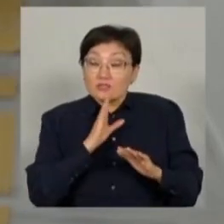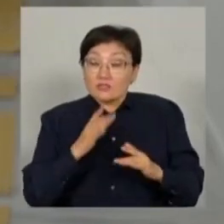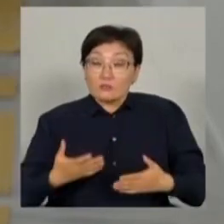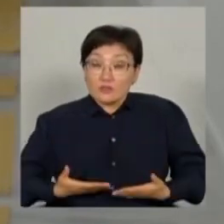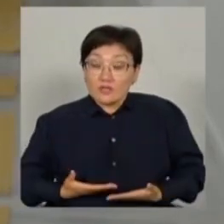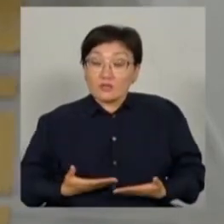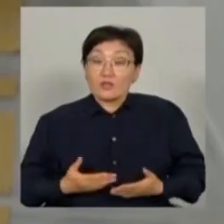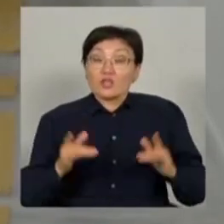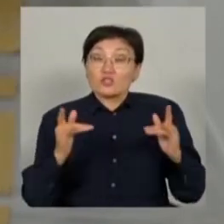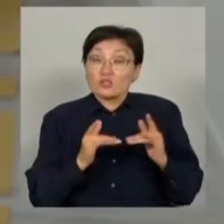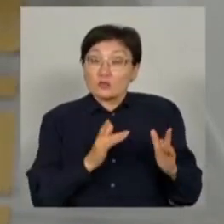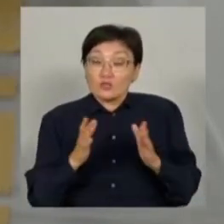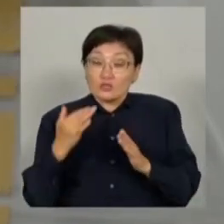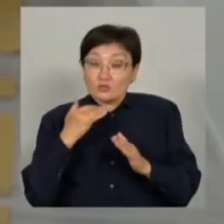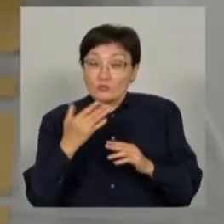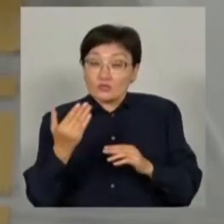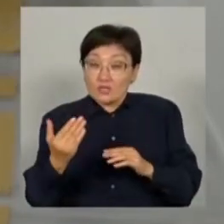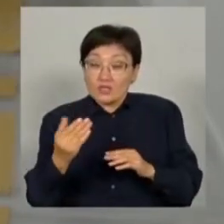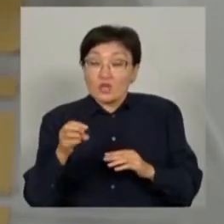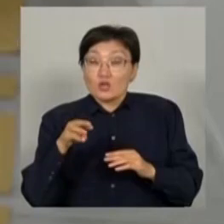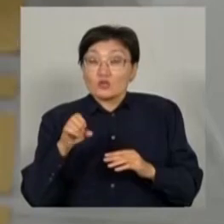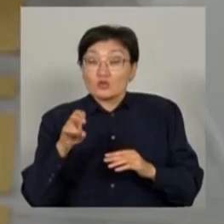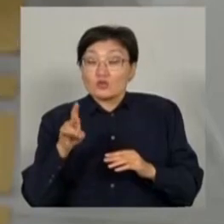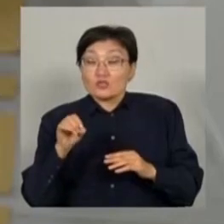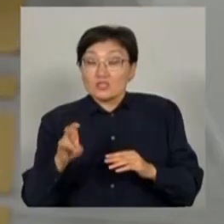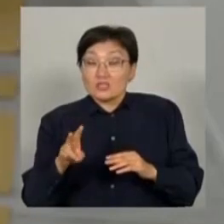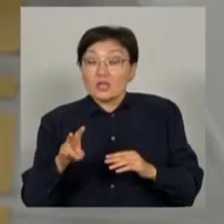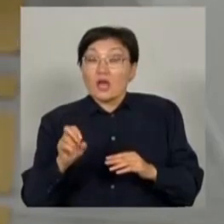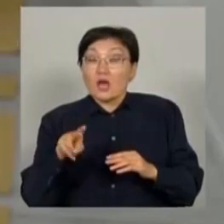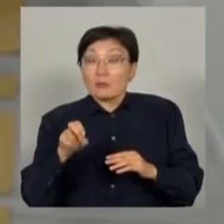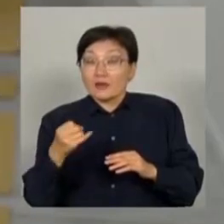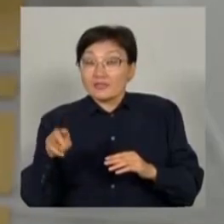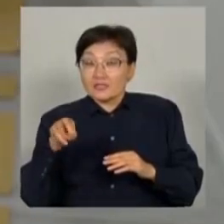атқан жатақханалардың көбі сол Тұрсын Мырзабекова апайдың кезінде салынған.